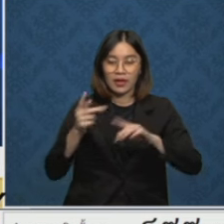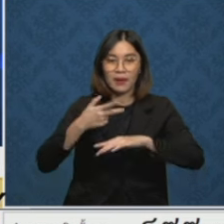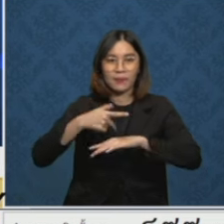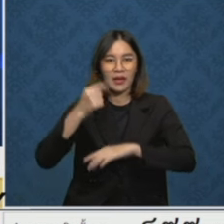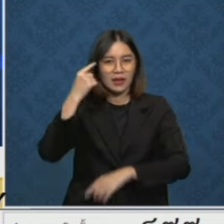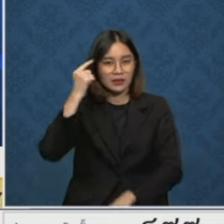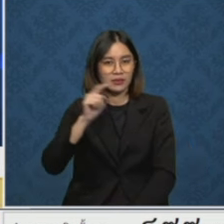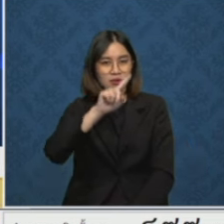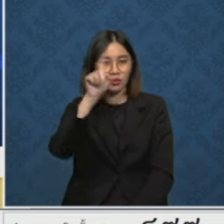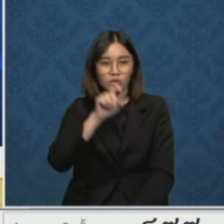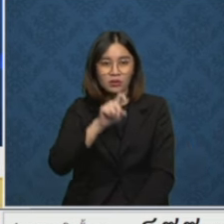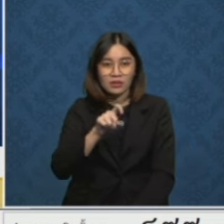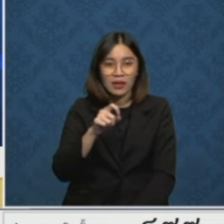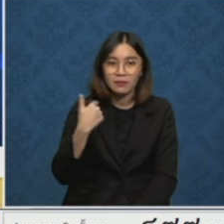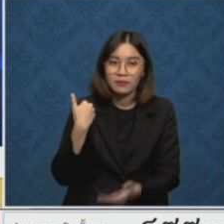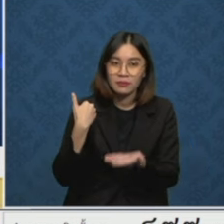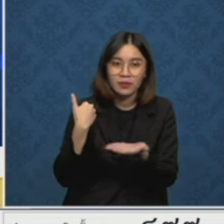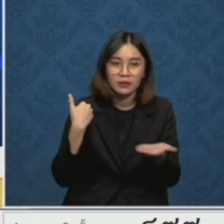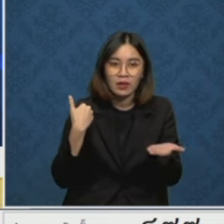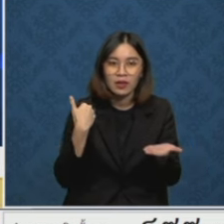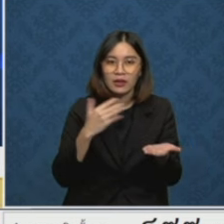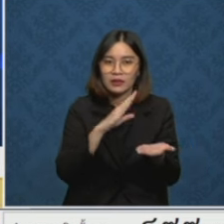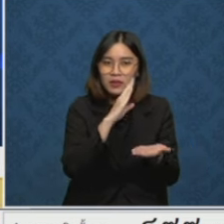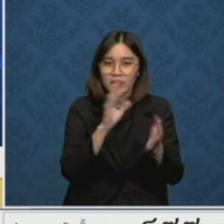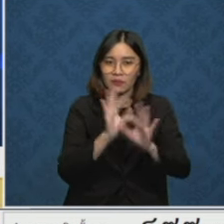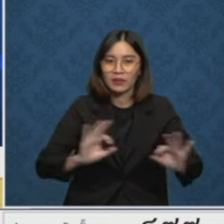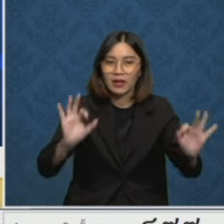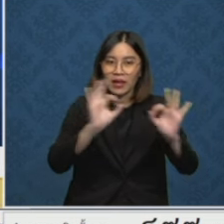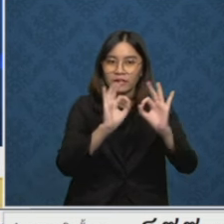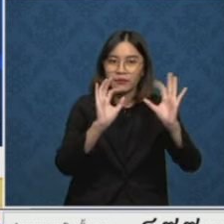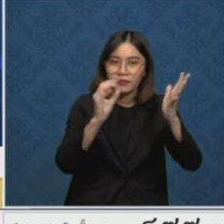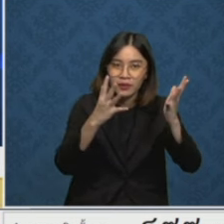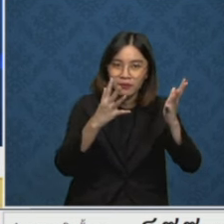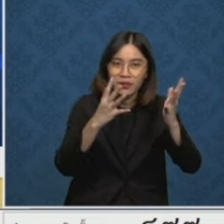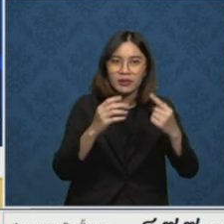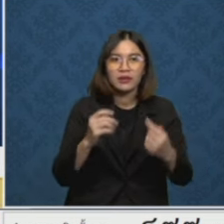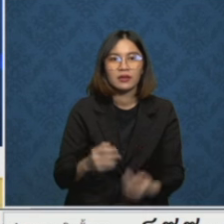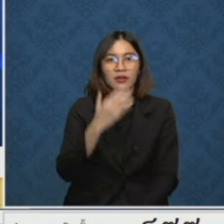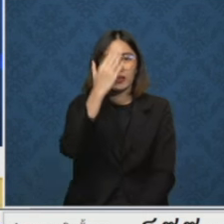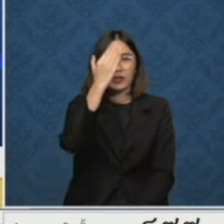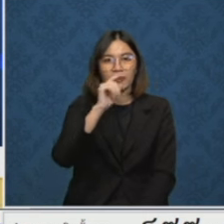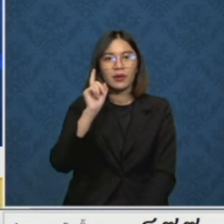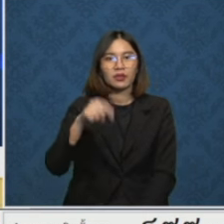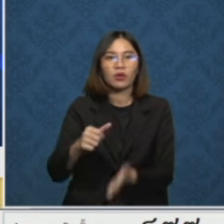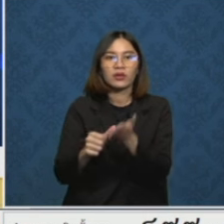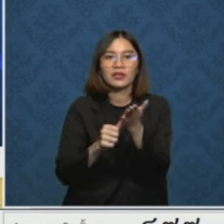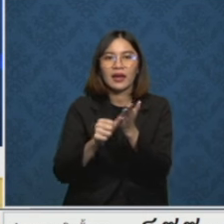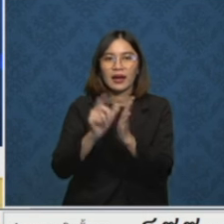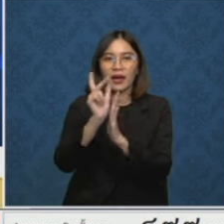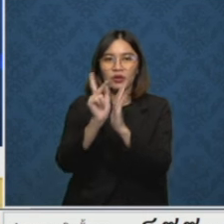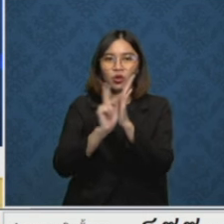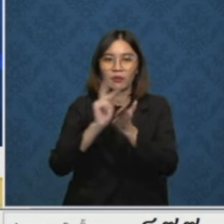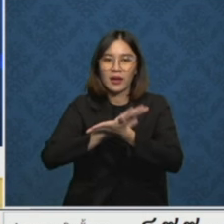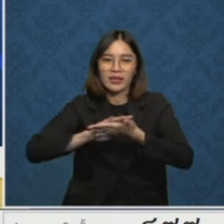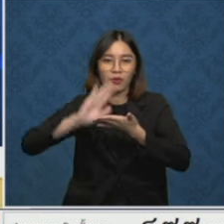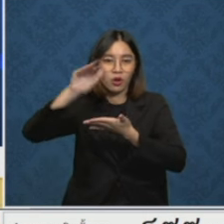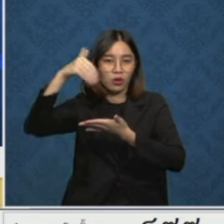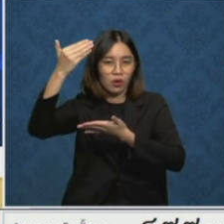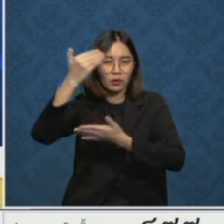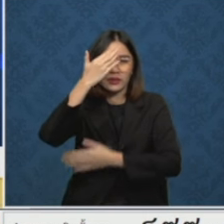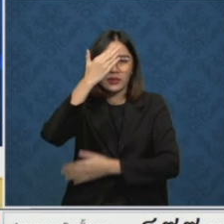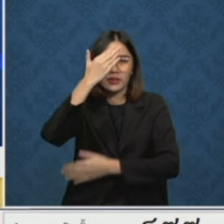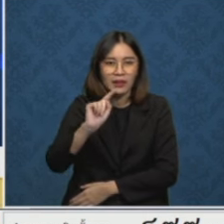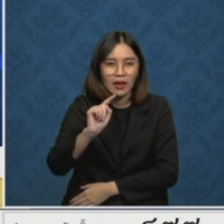าไม่สงสัยหรอคะว่าถ้ามันไม่ใช่เรื่องใหญ่ขนาดนั้นเนี่ยเรื่องแค่นี้ทำไมถึงไม่แก้ไขกฎหมายให้มันเรียบร้อยก่อน